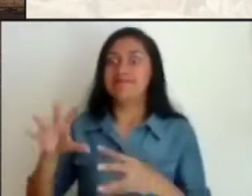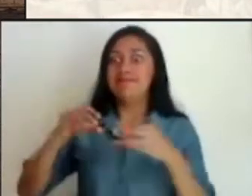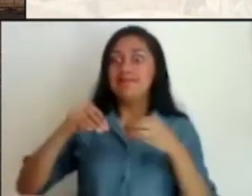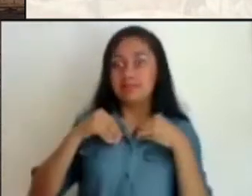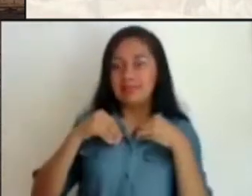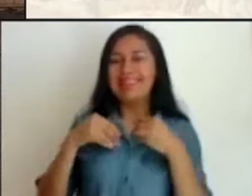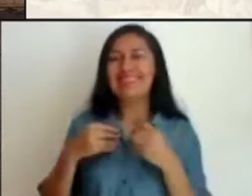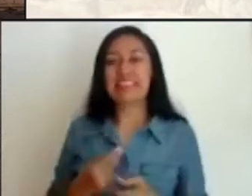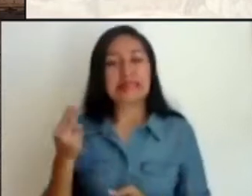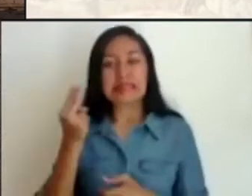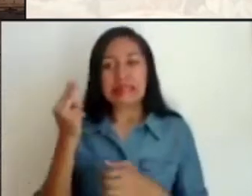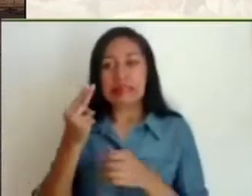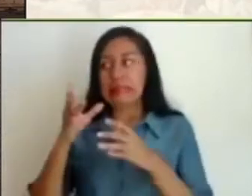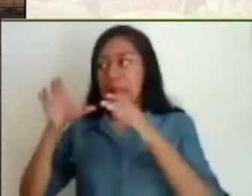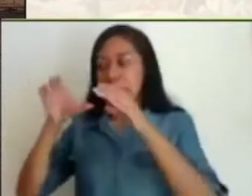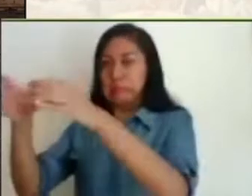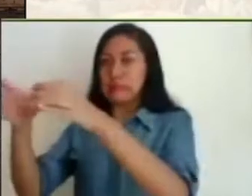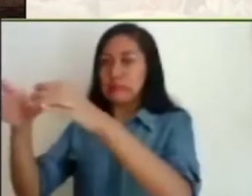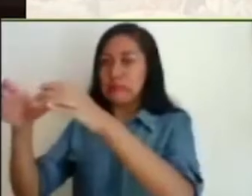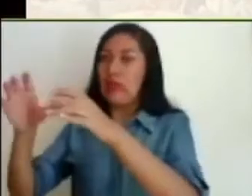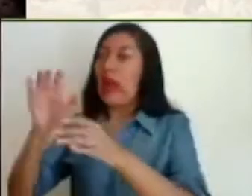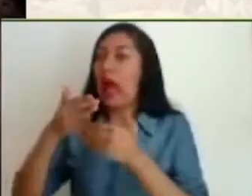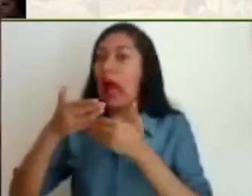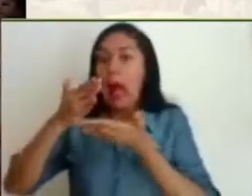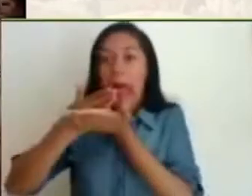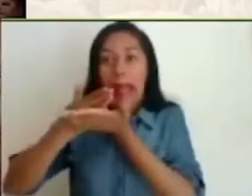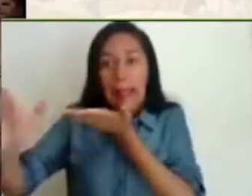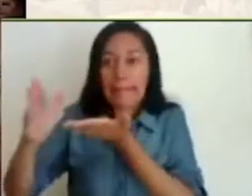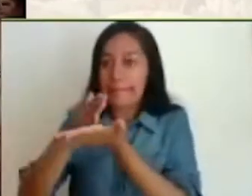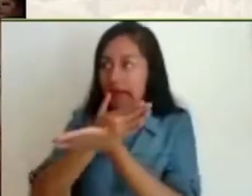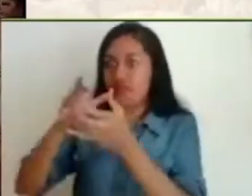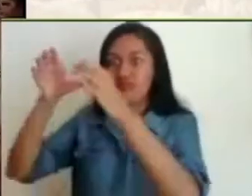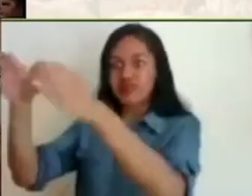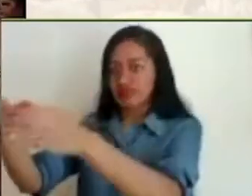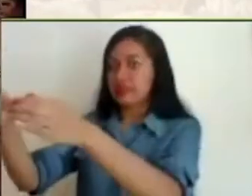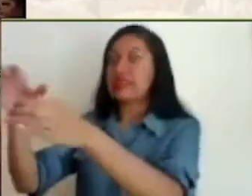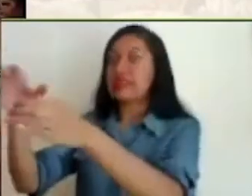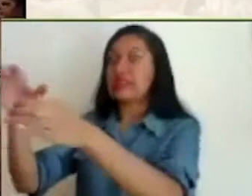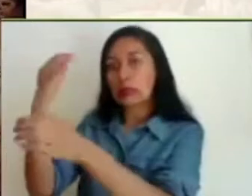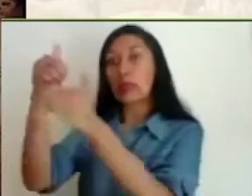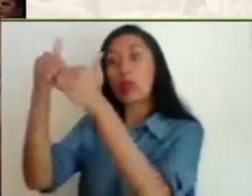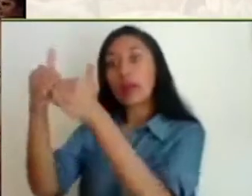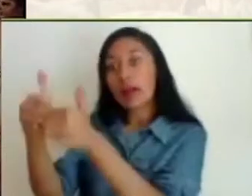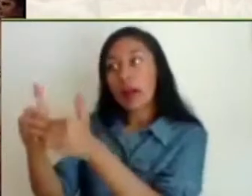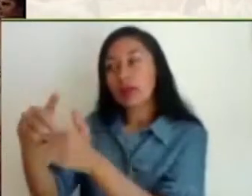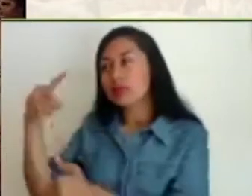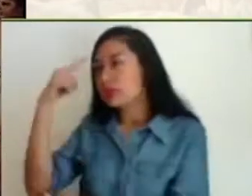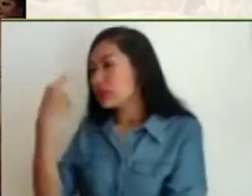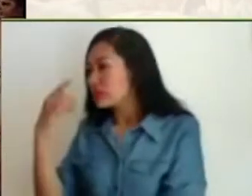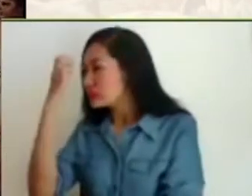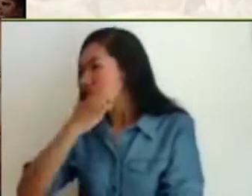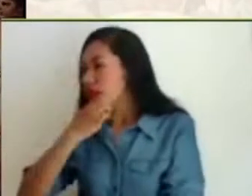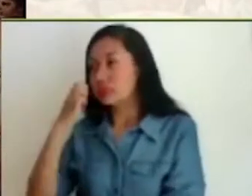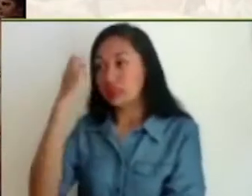cuarentena. I paesi di provenienza di viaggiatori o navi venivano classificati come